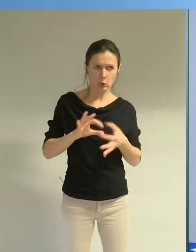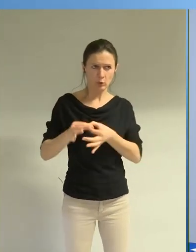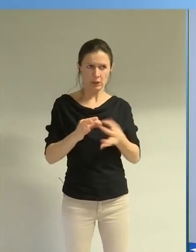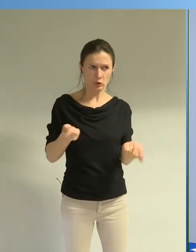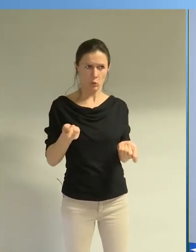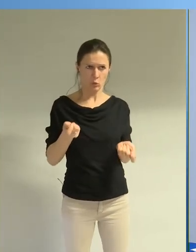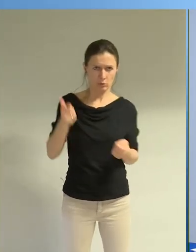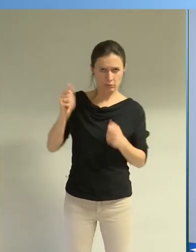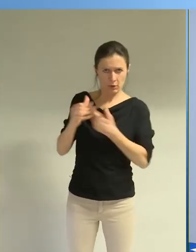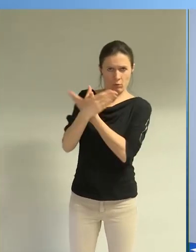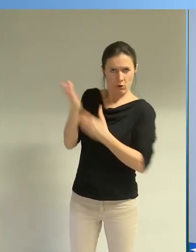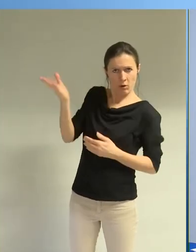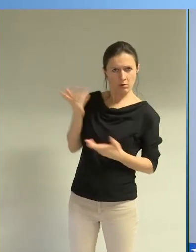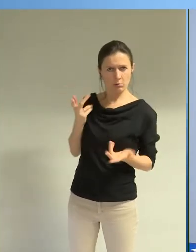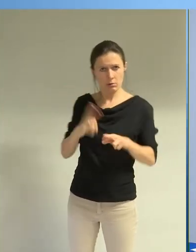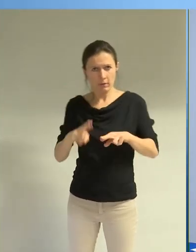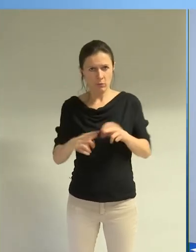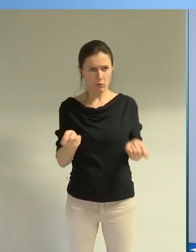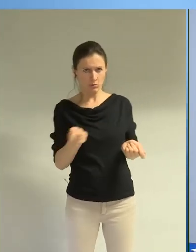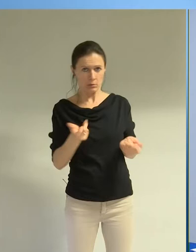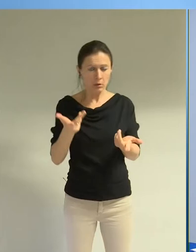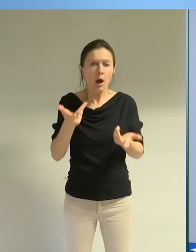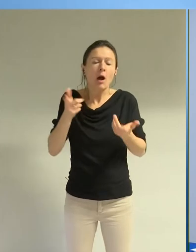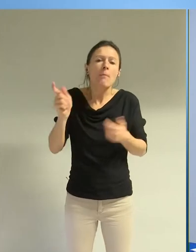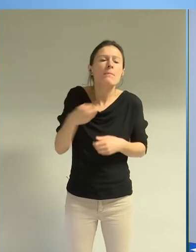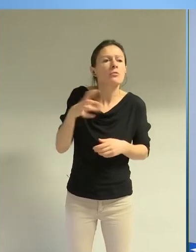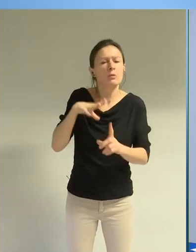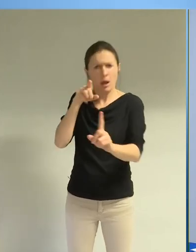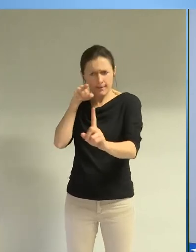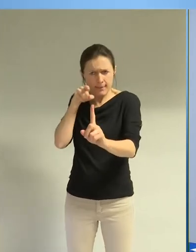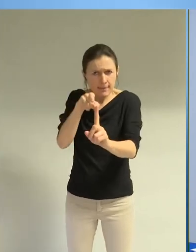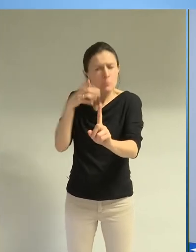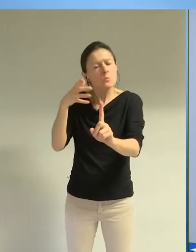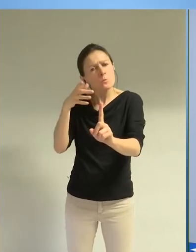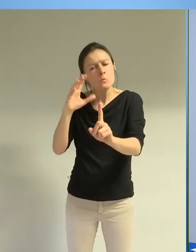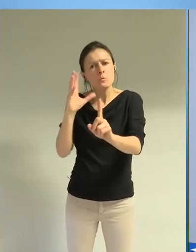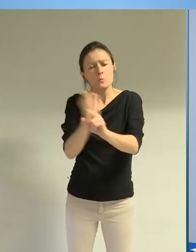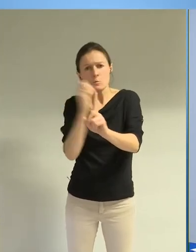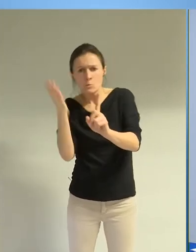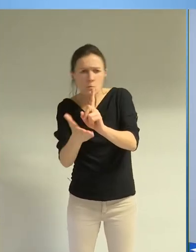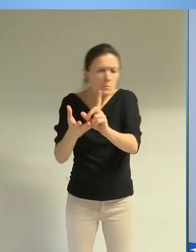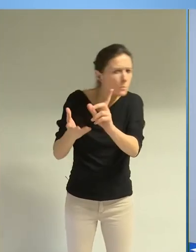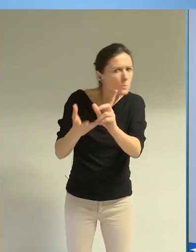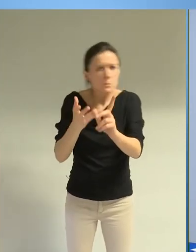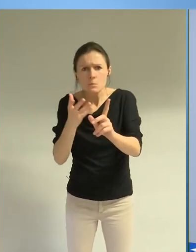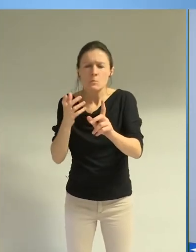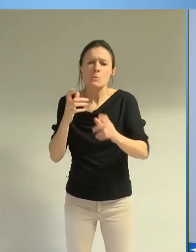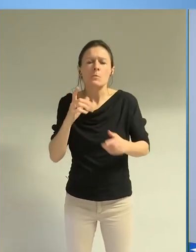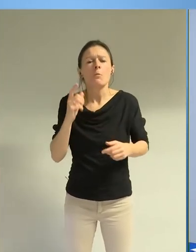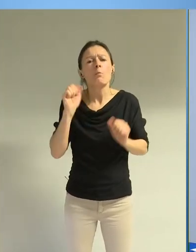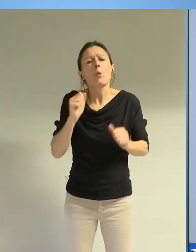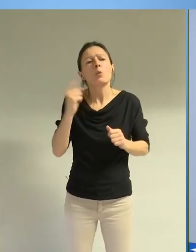des travaux toujours parfois évidemment des défis nous savons tous qu on toujours de s'améliorer mais sur le cas de la rue voltaire